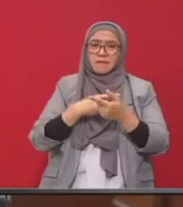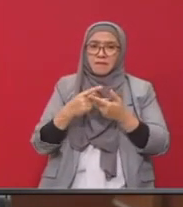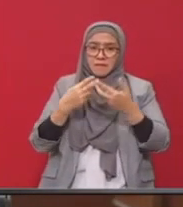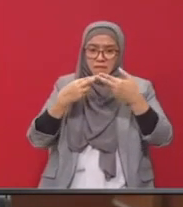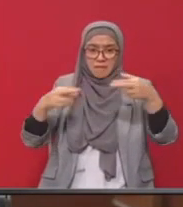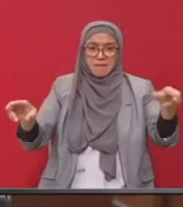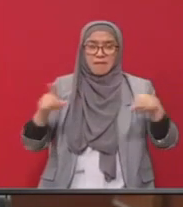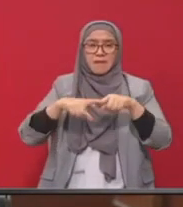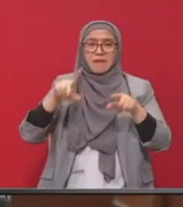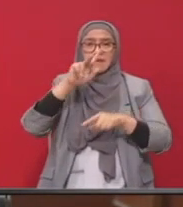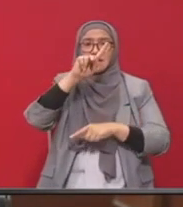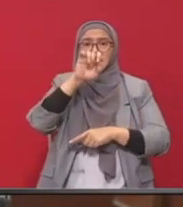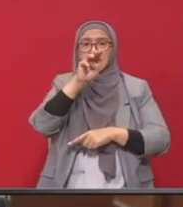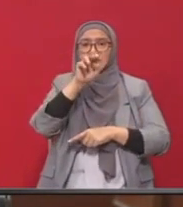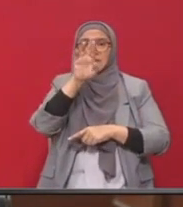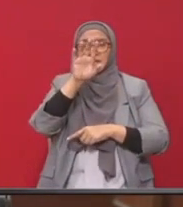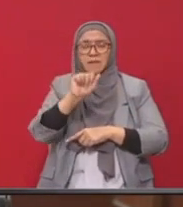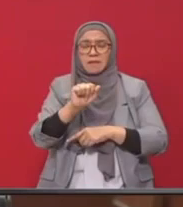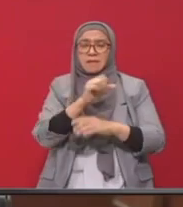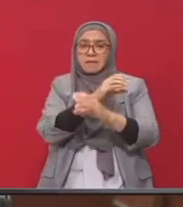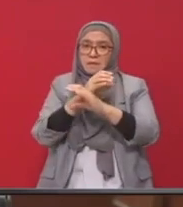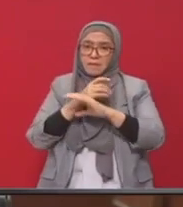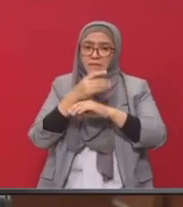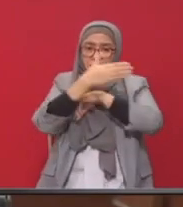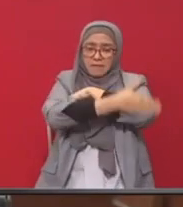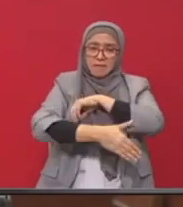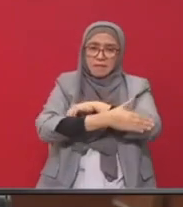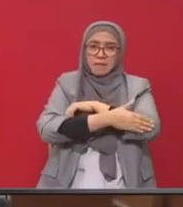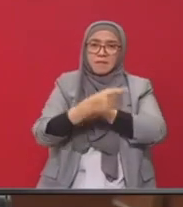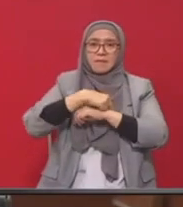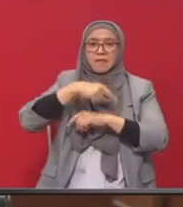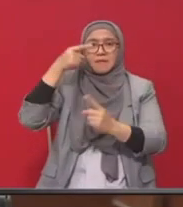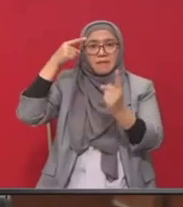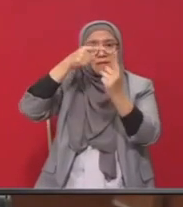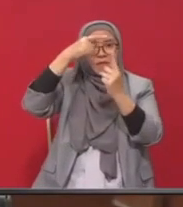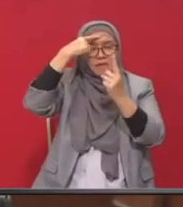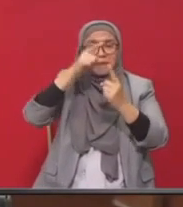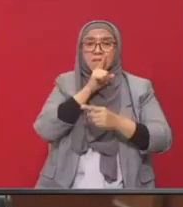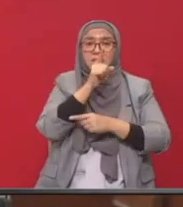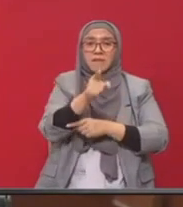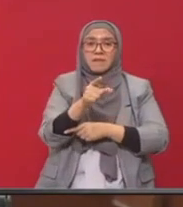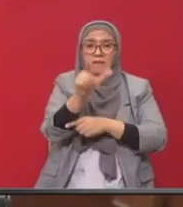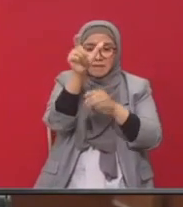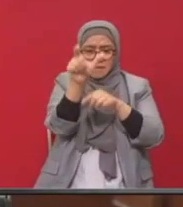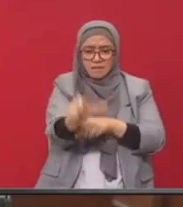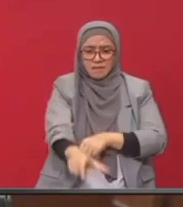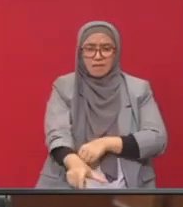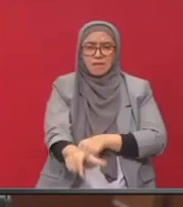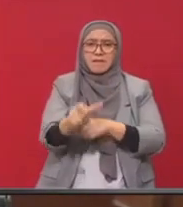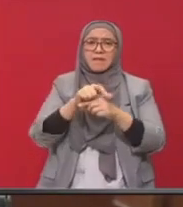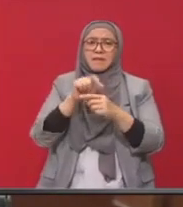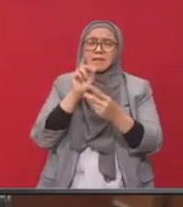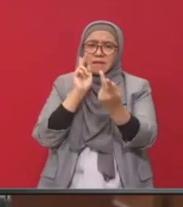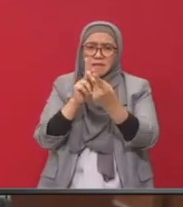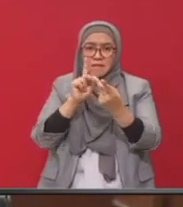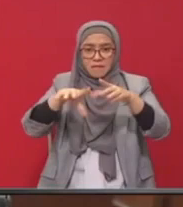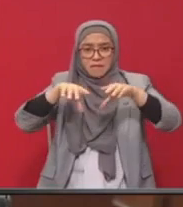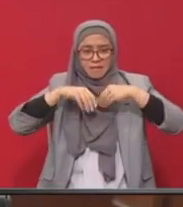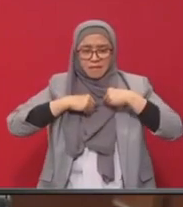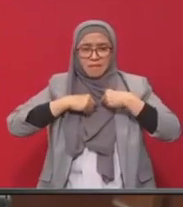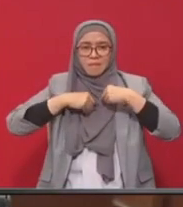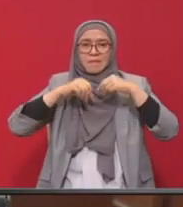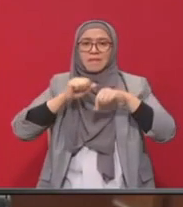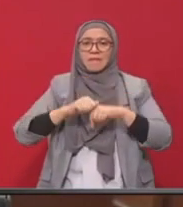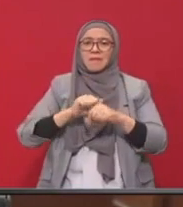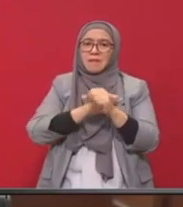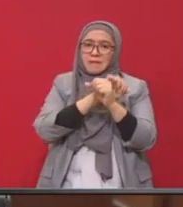itu kemarau prihatin negara Tujuannya adalah untuk memastikan mereka yang layak terutama golongan yang terkesan kalo kawin nanti ini